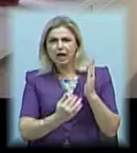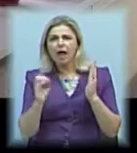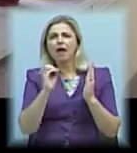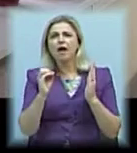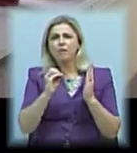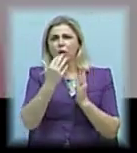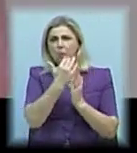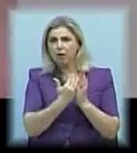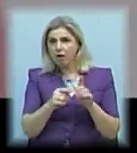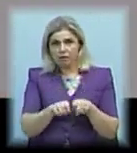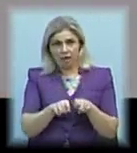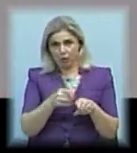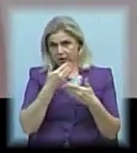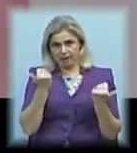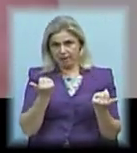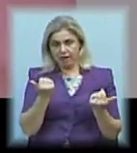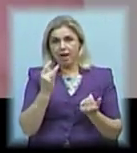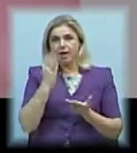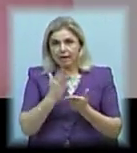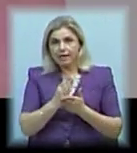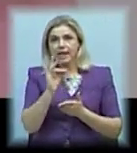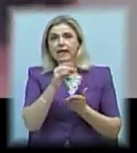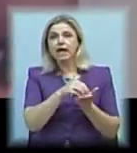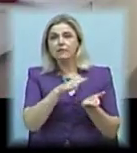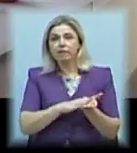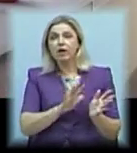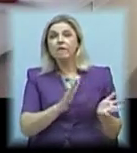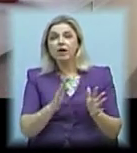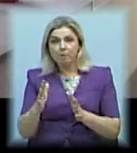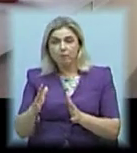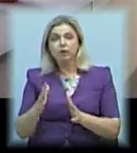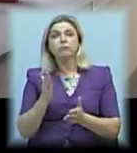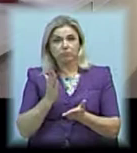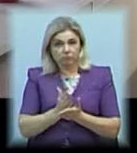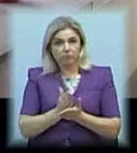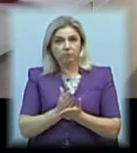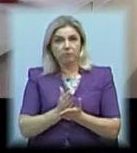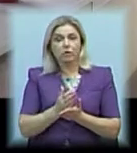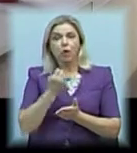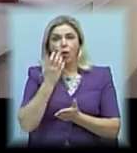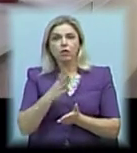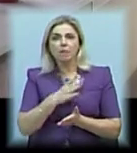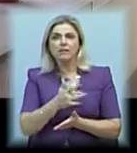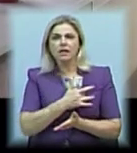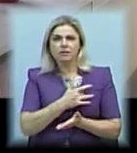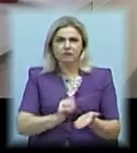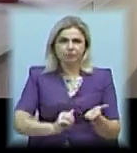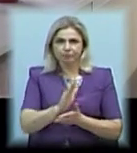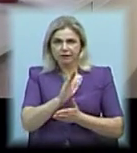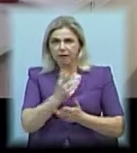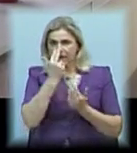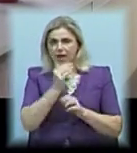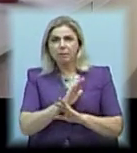європейському також немає. Вже є зареєстровано декілька випадків, коли було відторгнення у